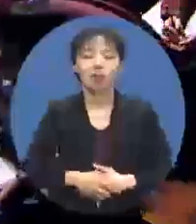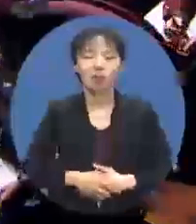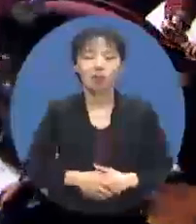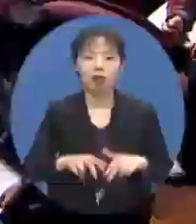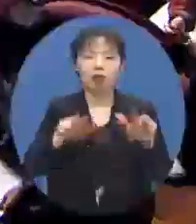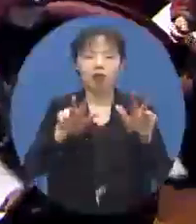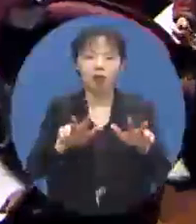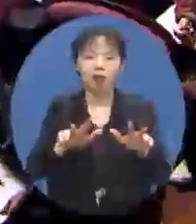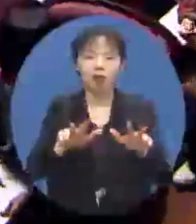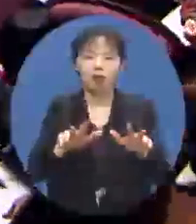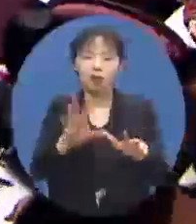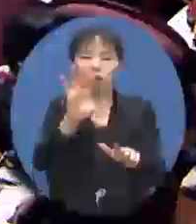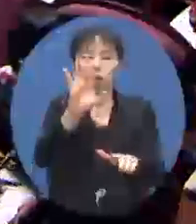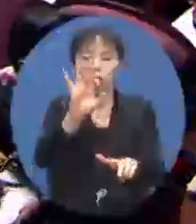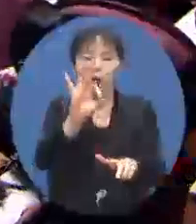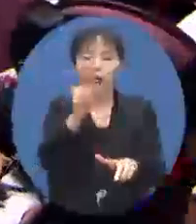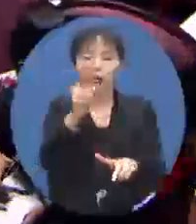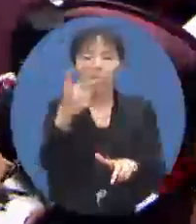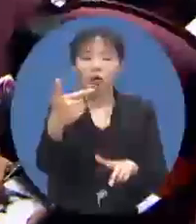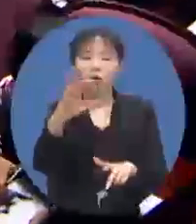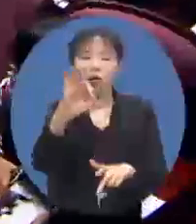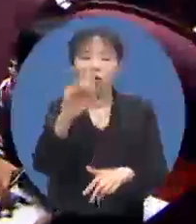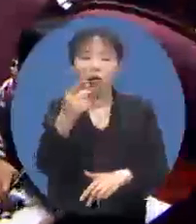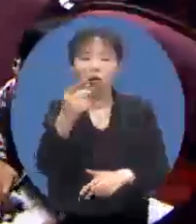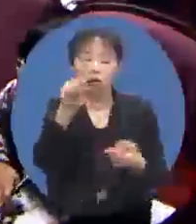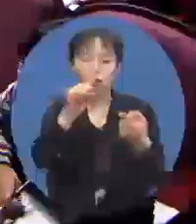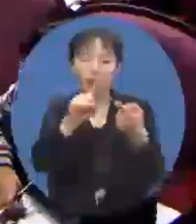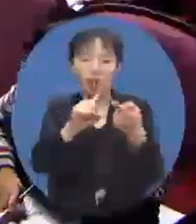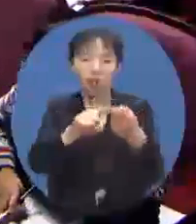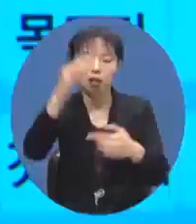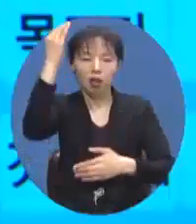이제 언어에 대한 기억력입니다.